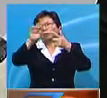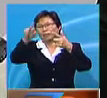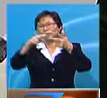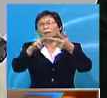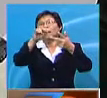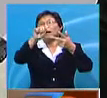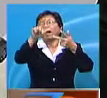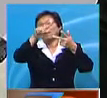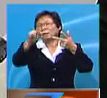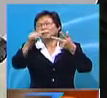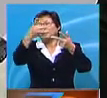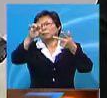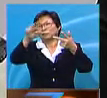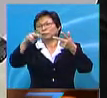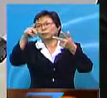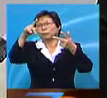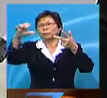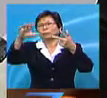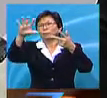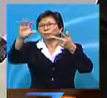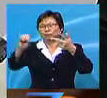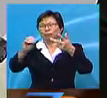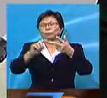Alza 18,150 unit